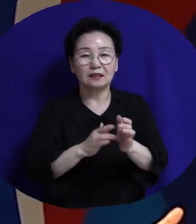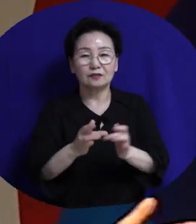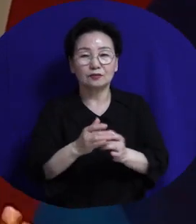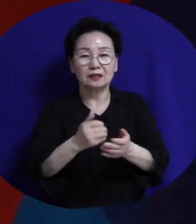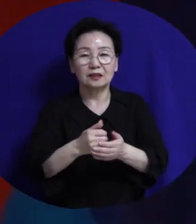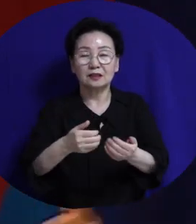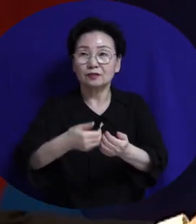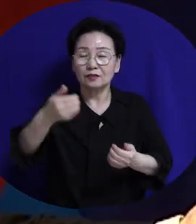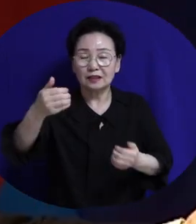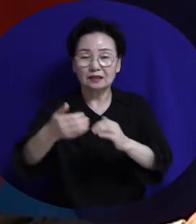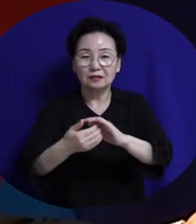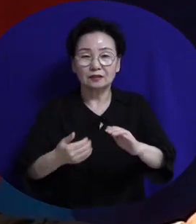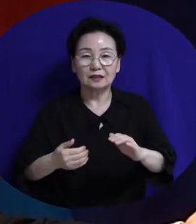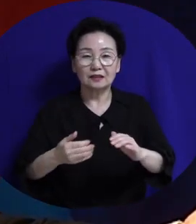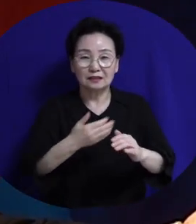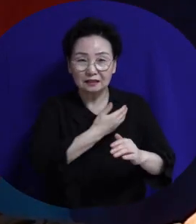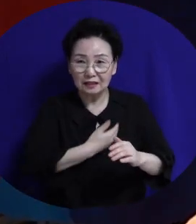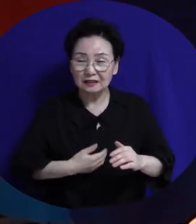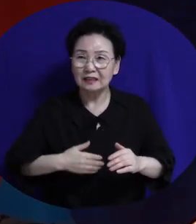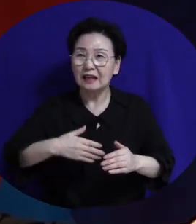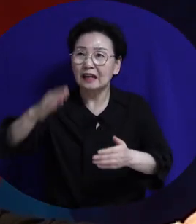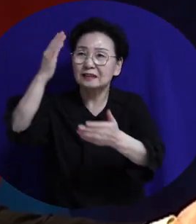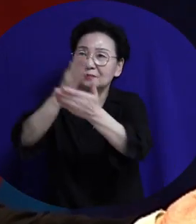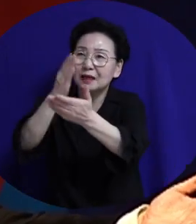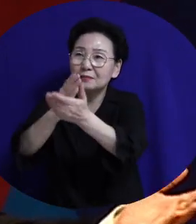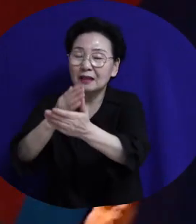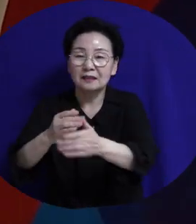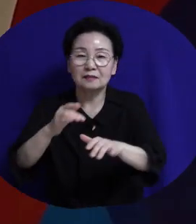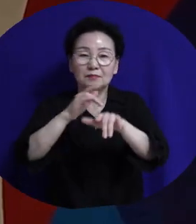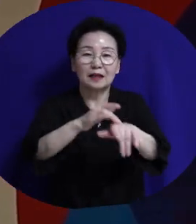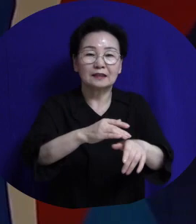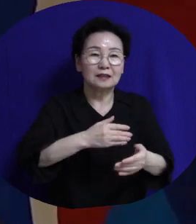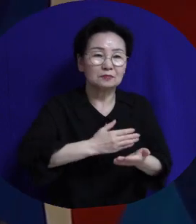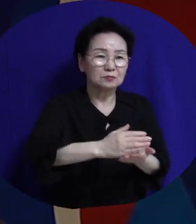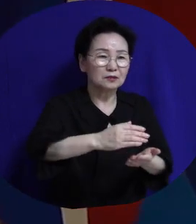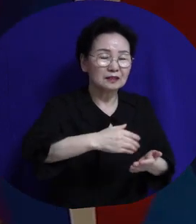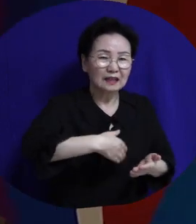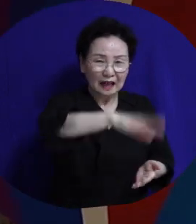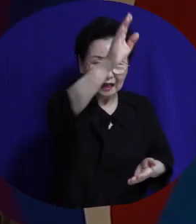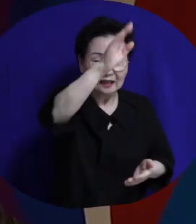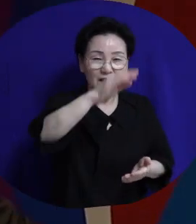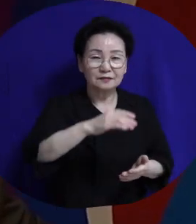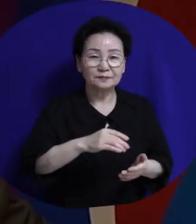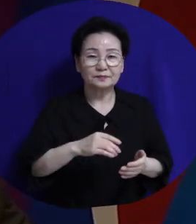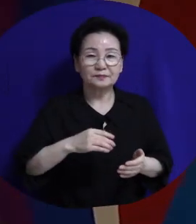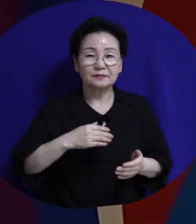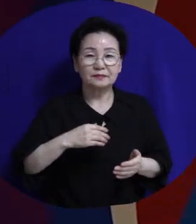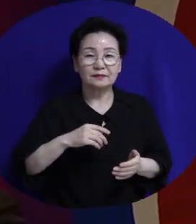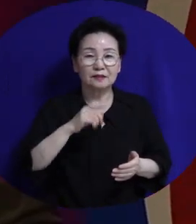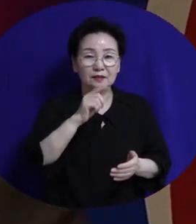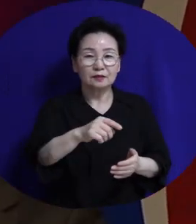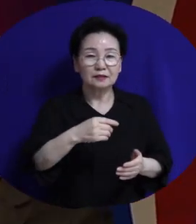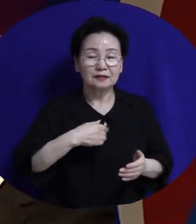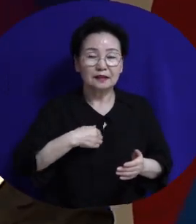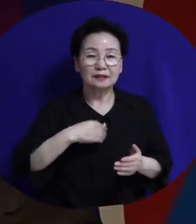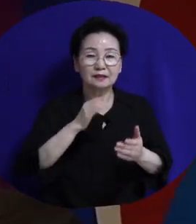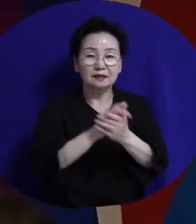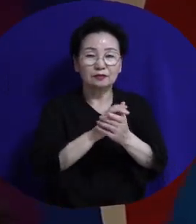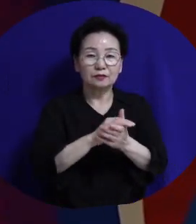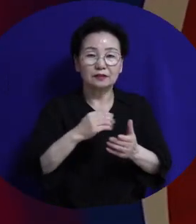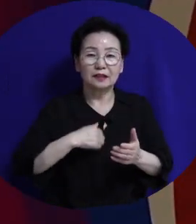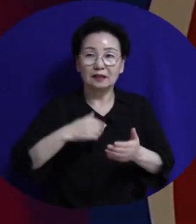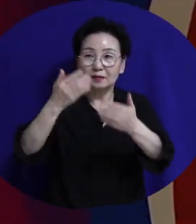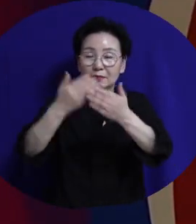가지 말라는 겁니다. 사탄아 물러가라. 내가 떠나가지 않으면 보혜사 성령이 올 수 없다. 넌 나의 친구여 내가 받은 성령을